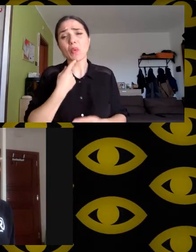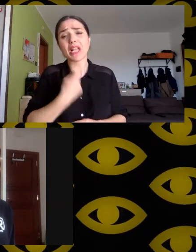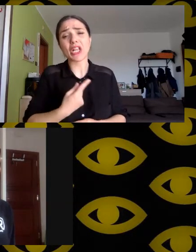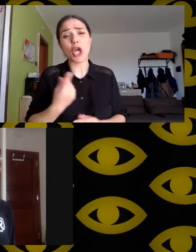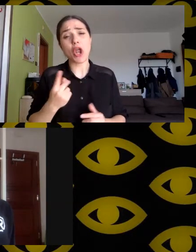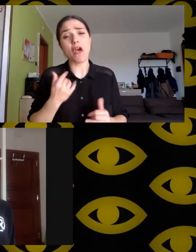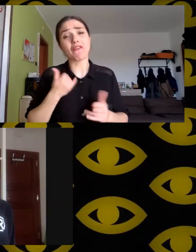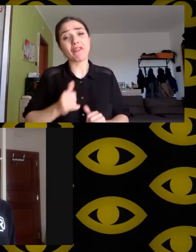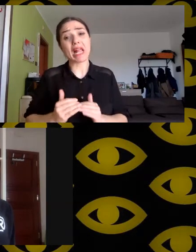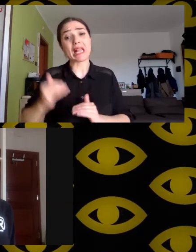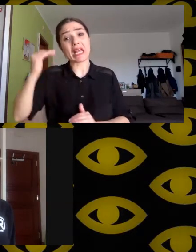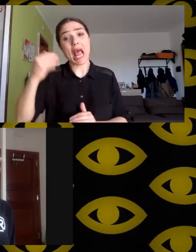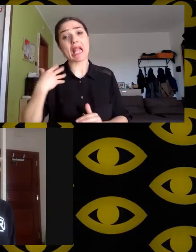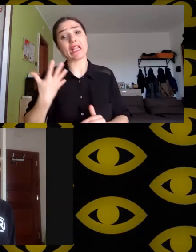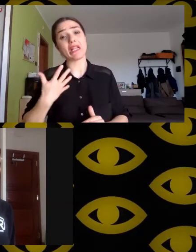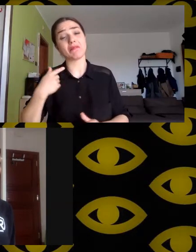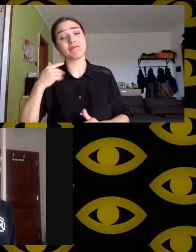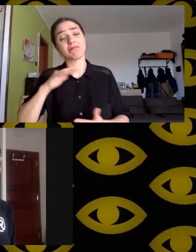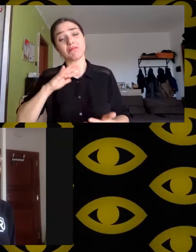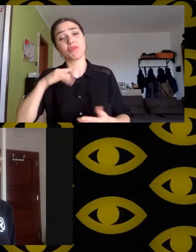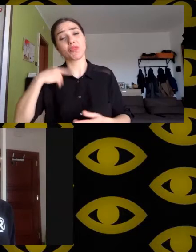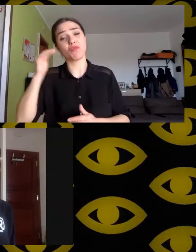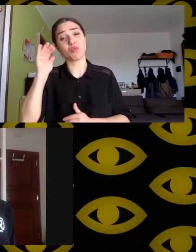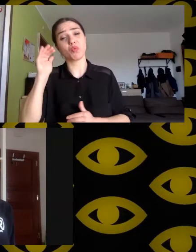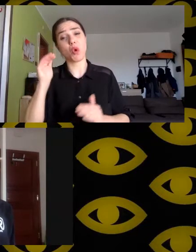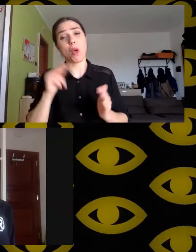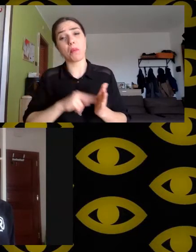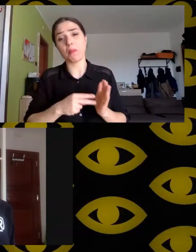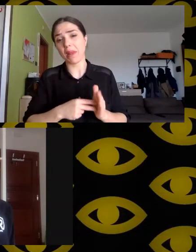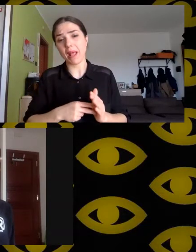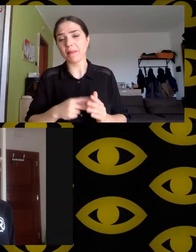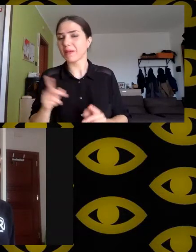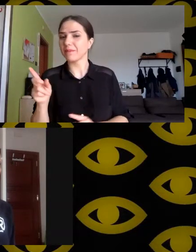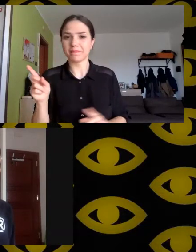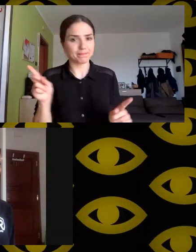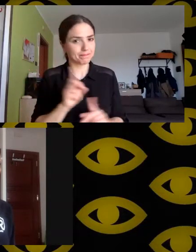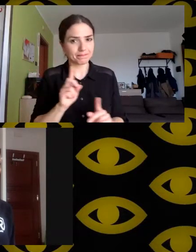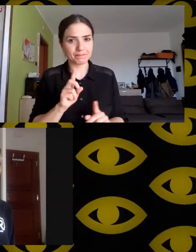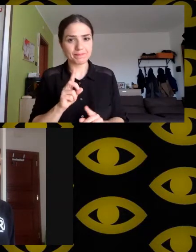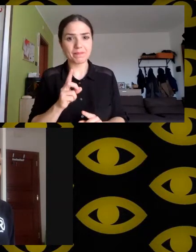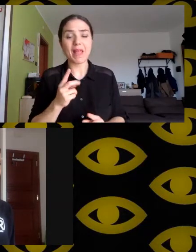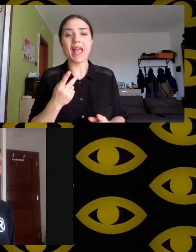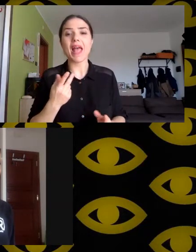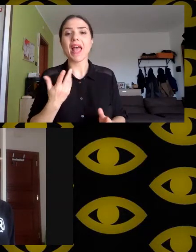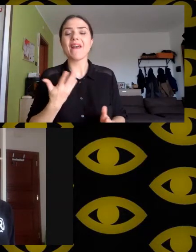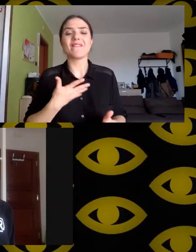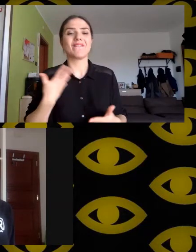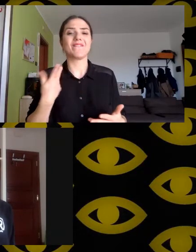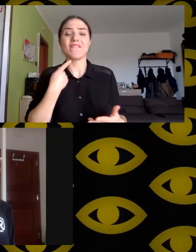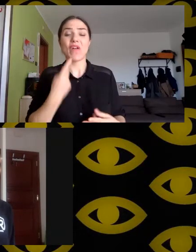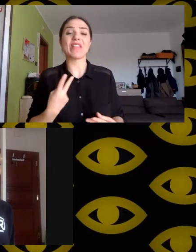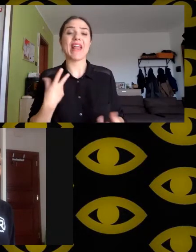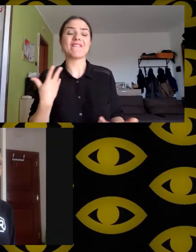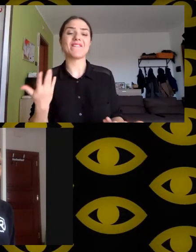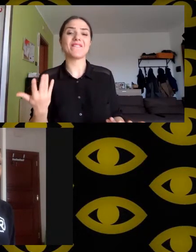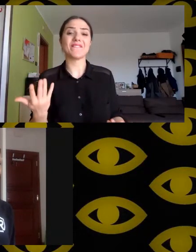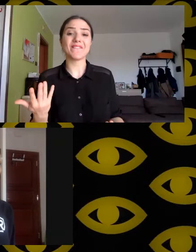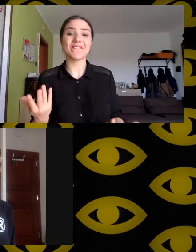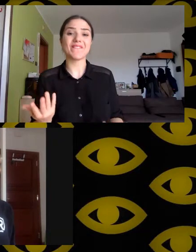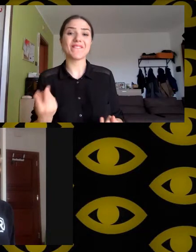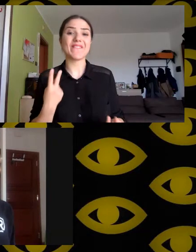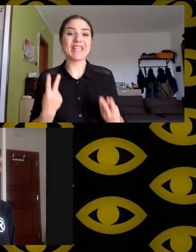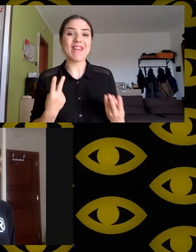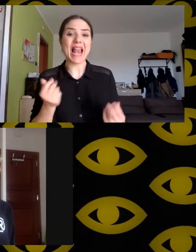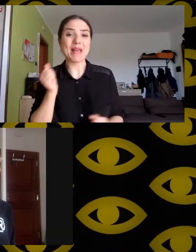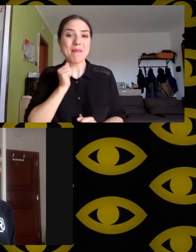no. Sono sereni, e quindi viva le mamme in generale, se sono cieche sono mamme ugualmente, anche perché poi credo che i bambini